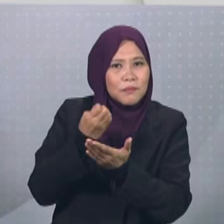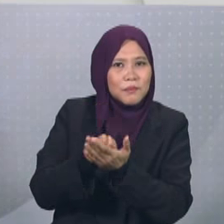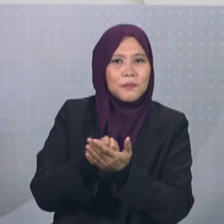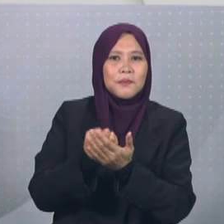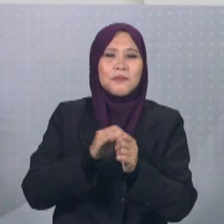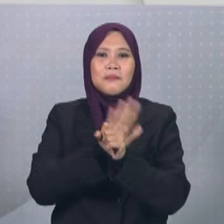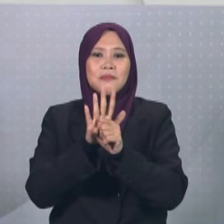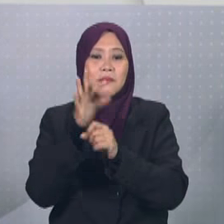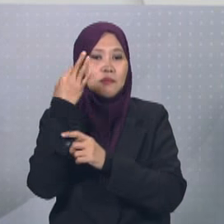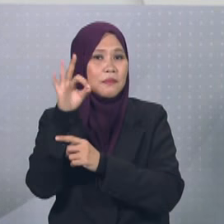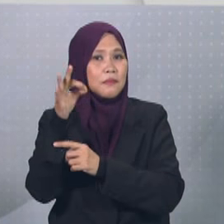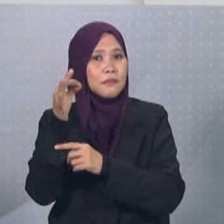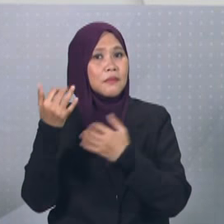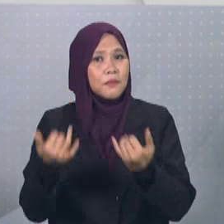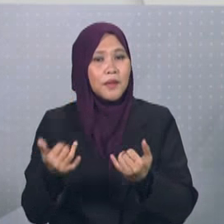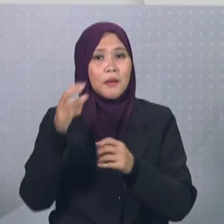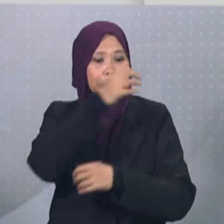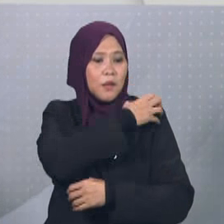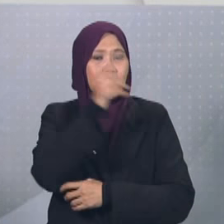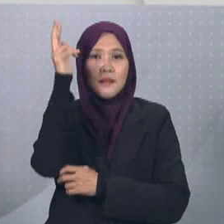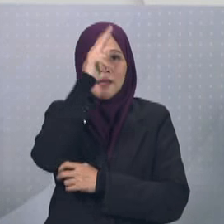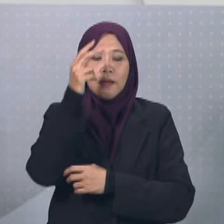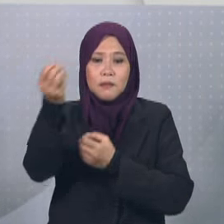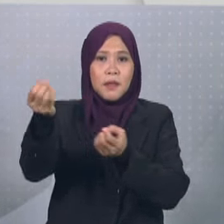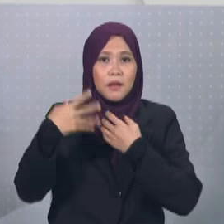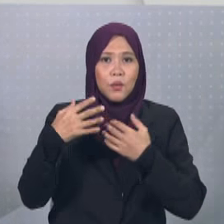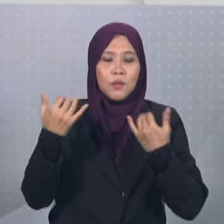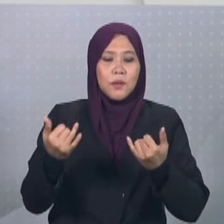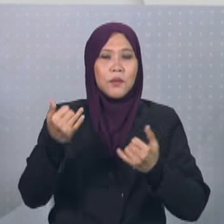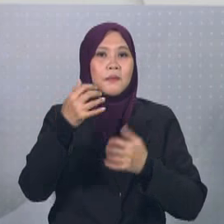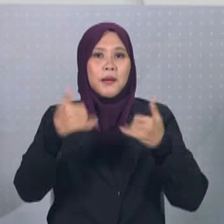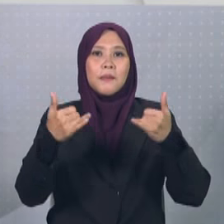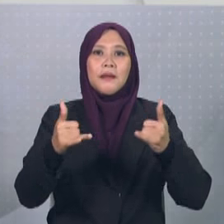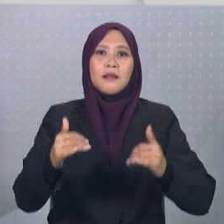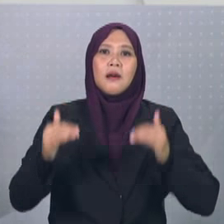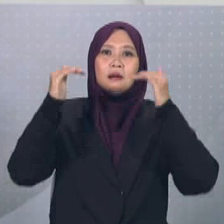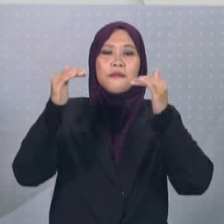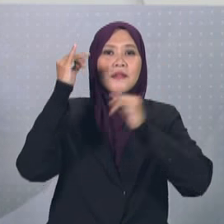disebabkan pandemik COVID-19. Pegawai kerajaan kini memberitahu pemain bertaraf bintang